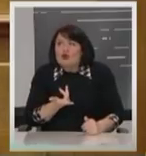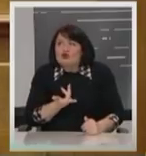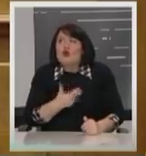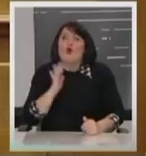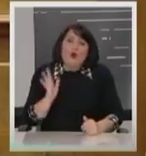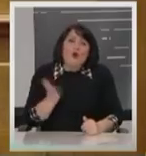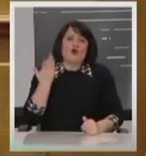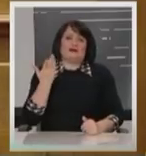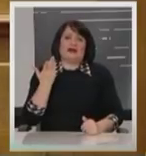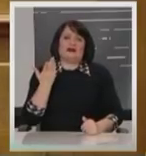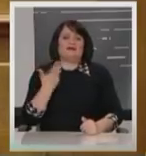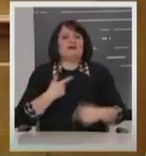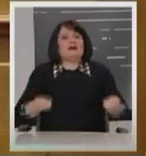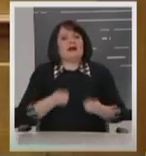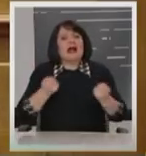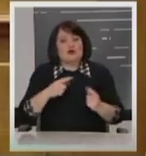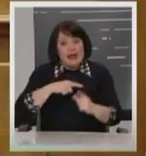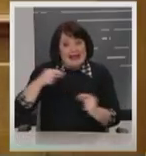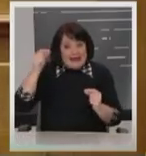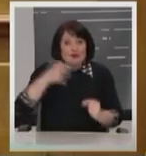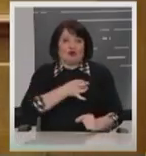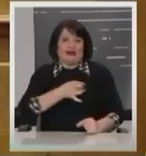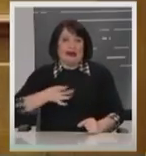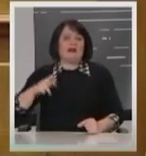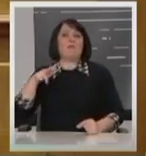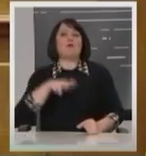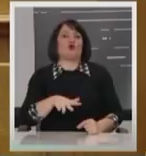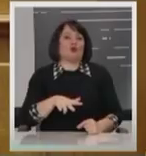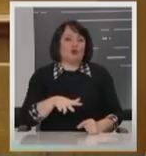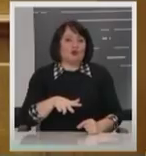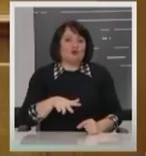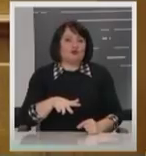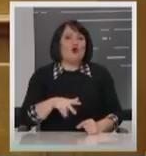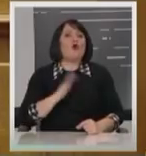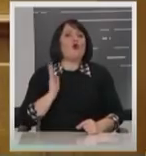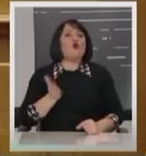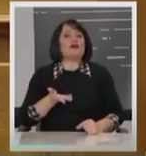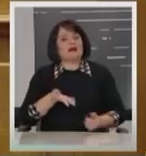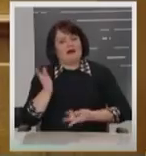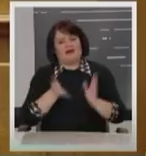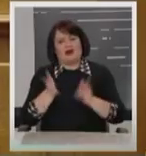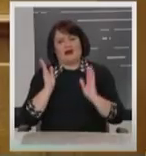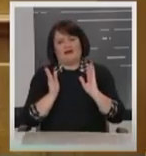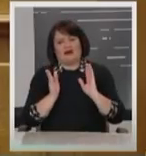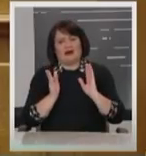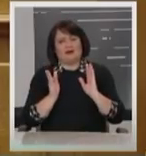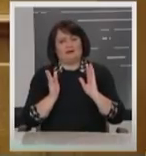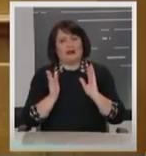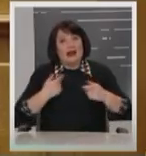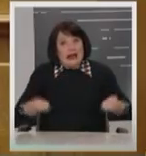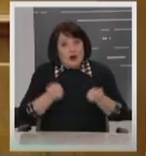κάνουμε αυτό που έκανε η Κύπρος, η Ιρλανδία, η Πορτογαλία, όταν βγήκαν από τα δικά τους